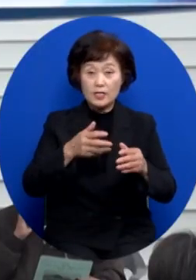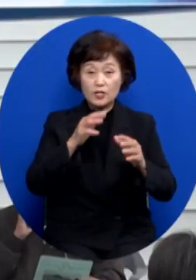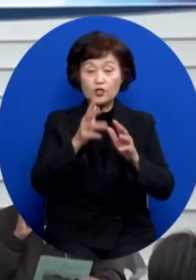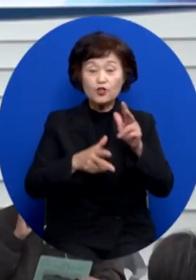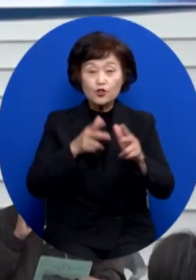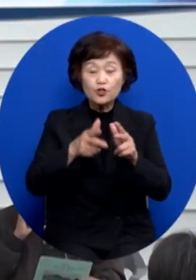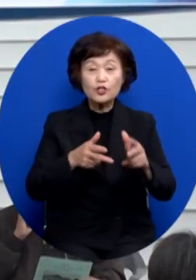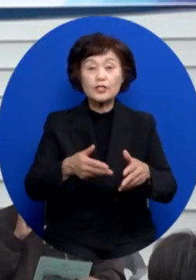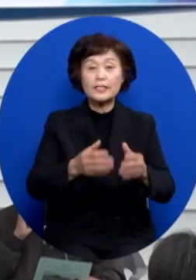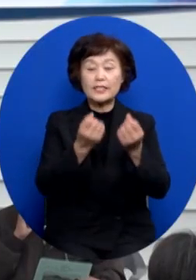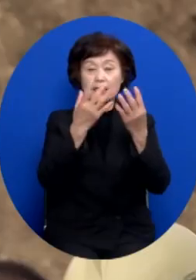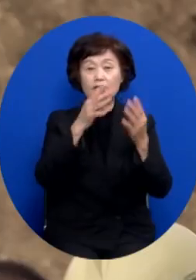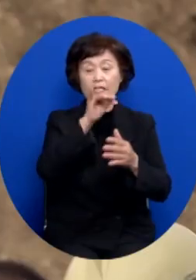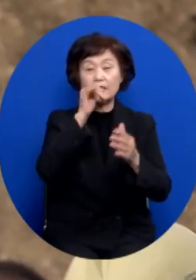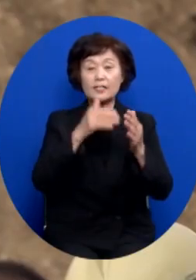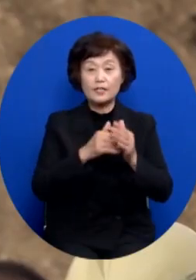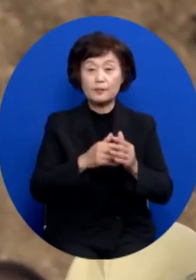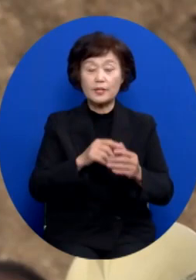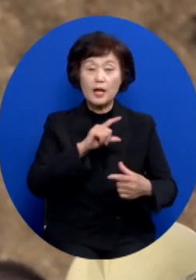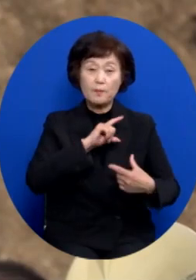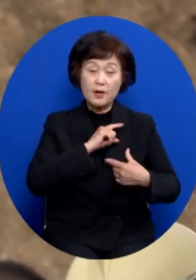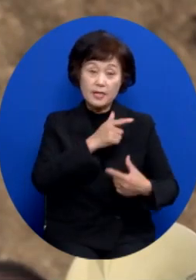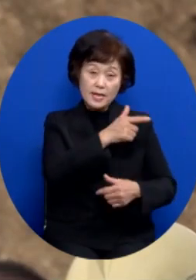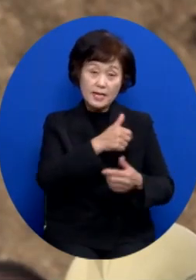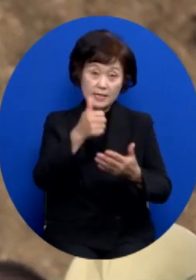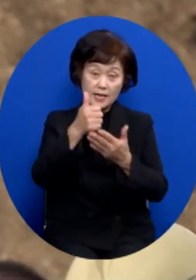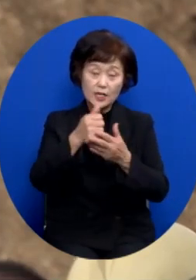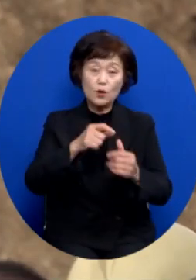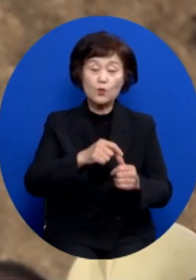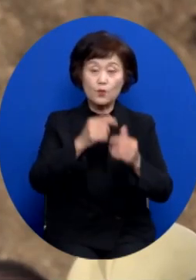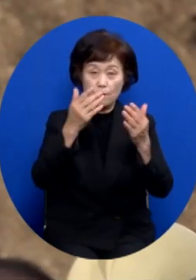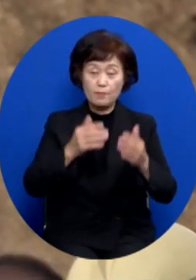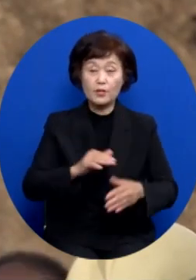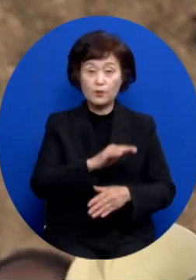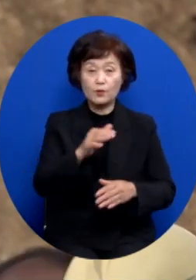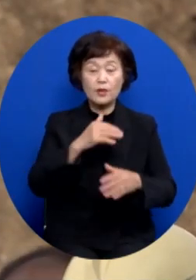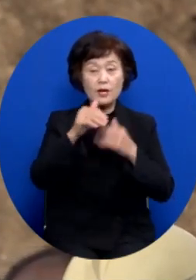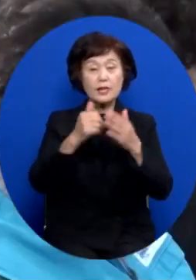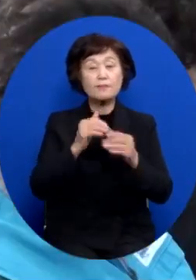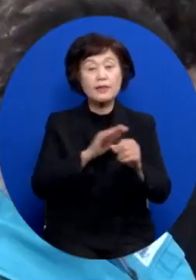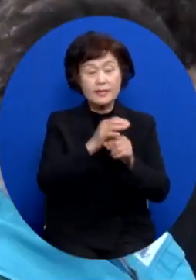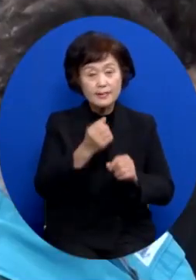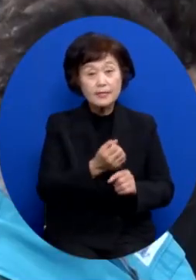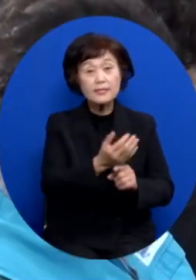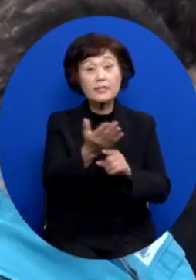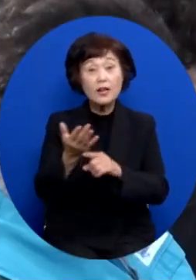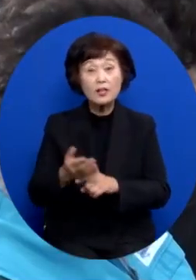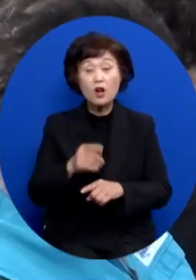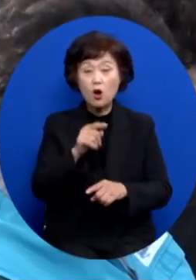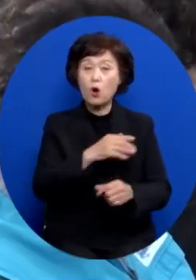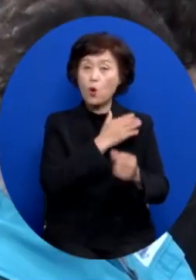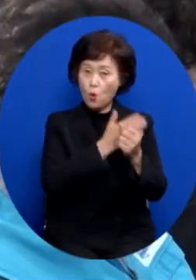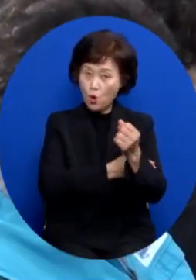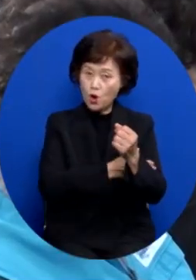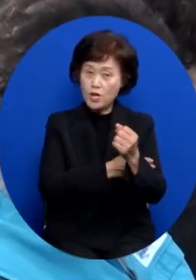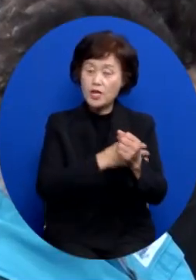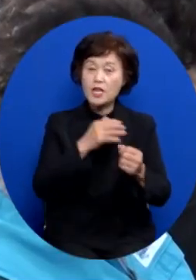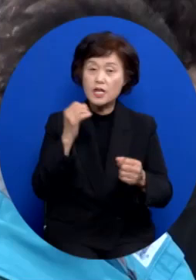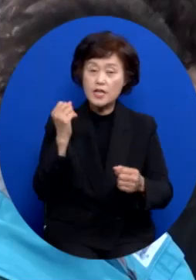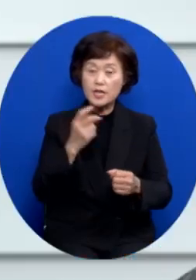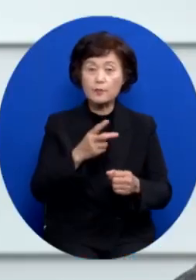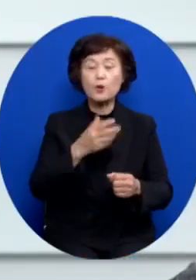충북 청주지회 정삼수 명예 이사장은 구원받은 우리가 하나님의 사랑을 전하는 것은 권리이자 축복의